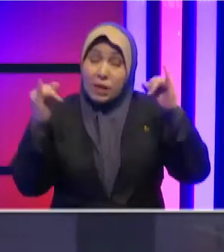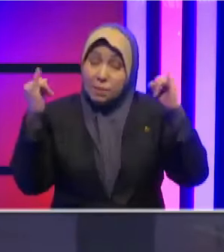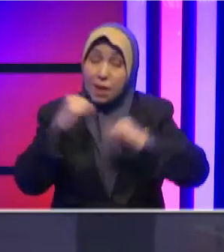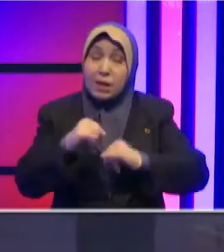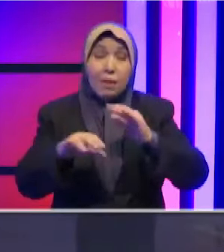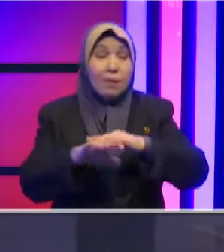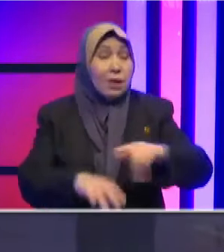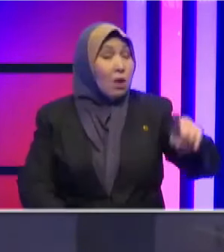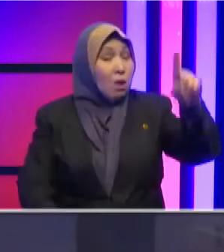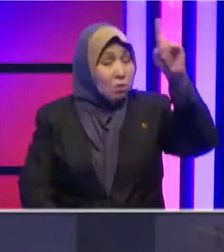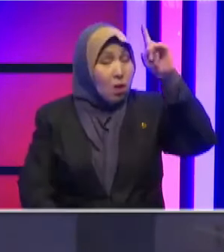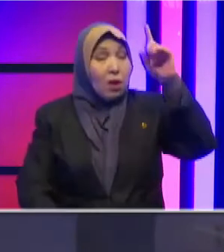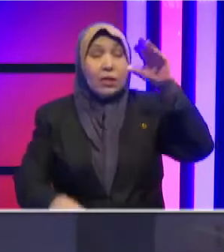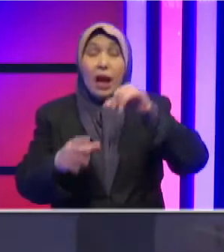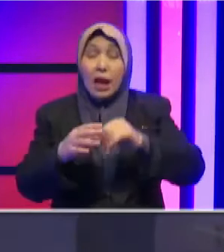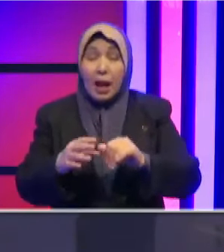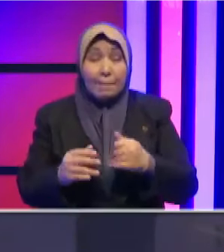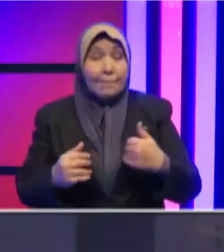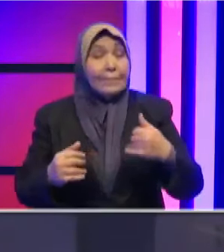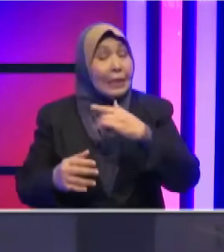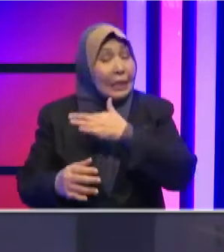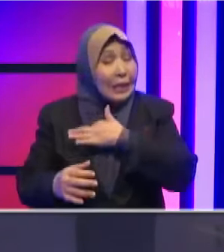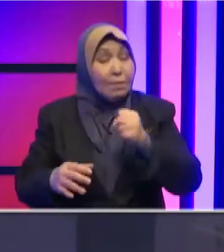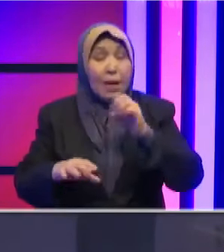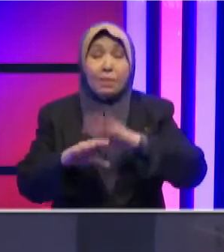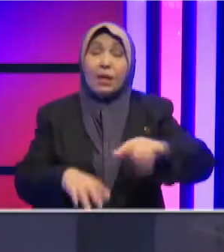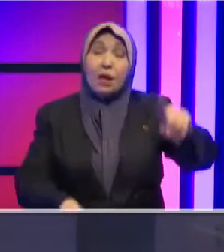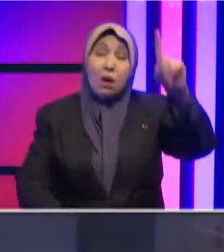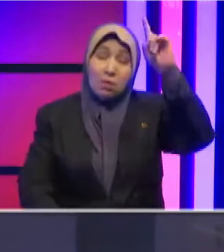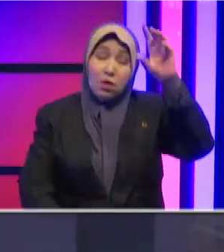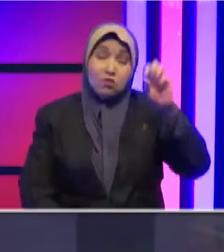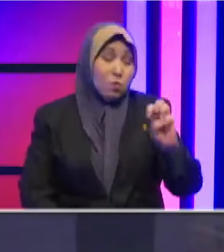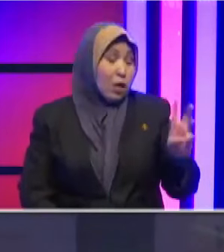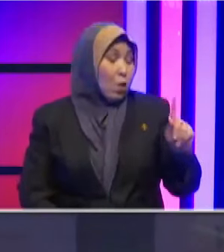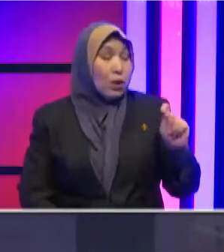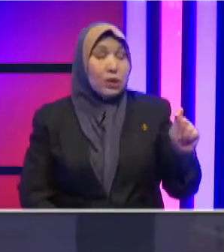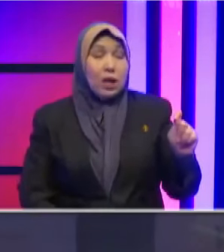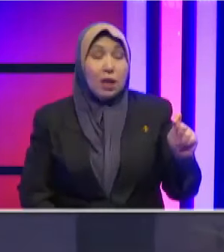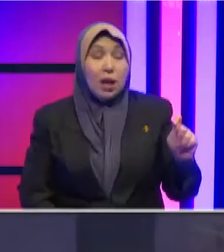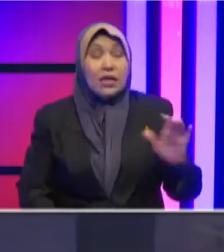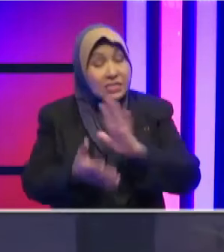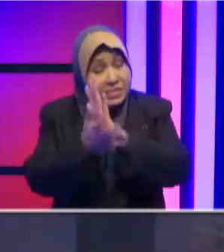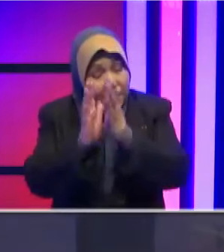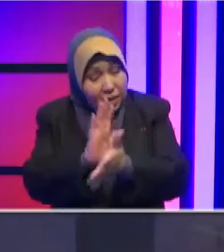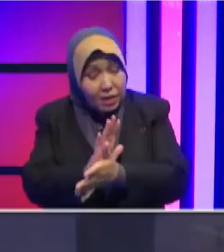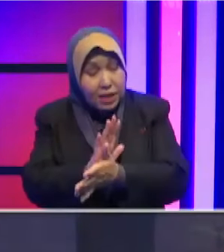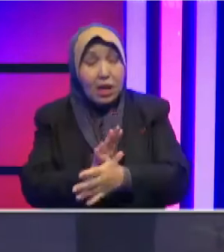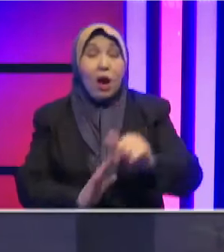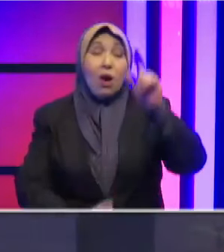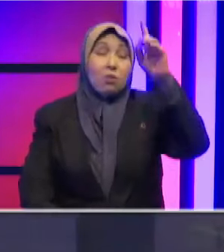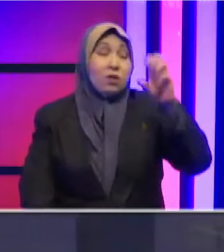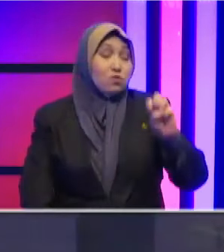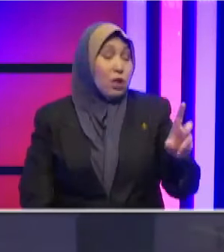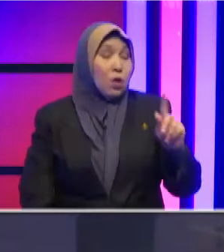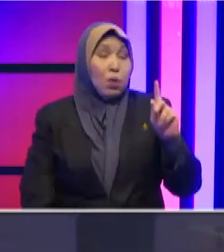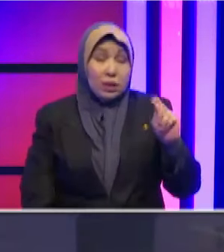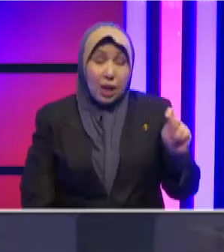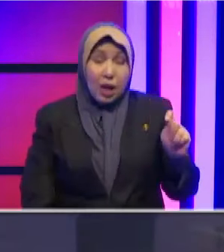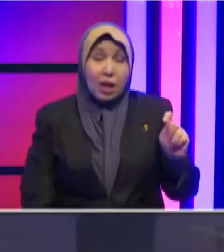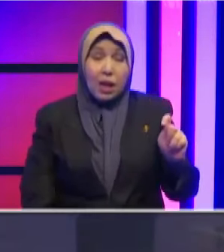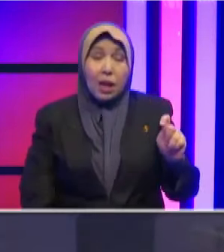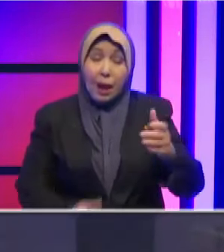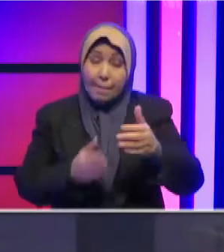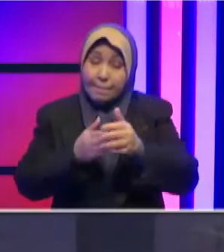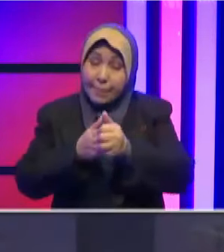kepada Allah dalam keadaan beriman kepada Allah subhanahuwata'ala jadi Allah Subhanahu Wa Ta'ala